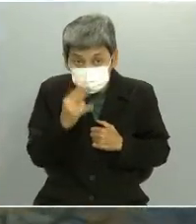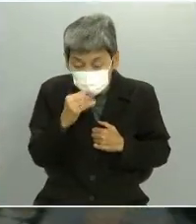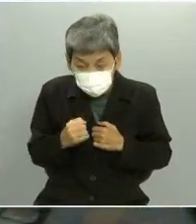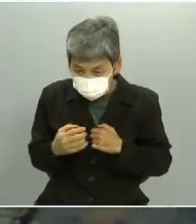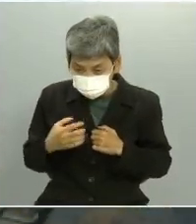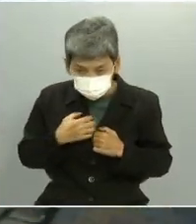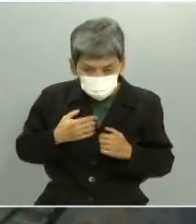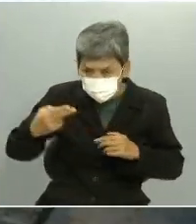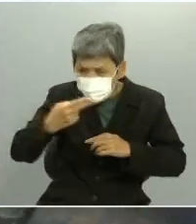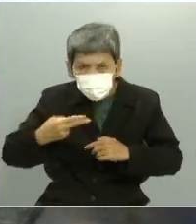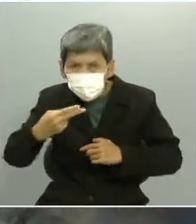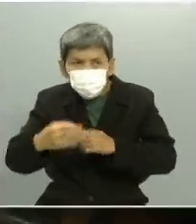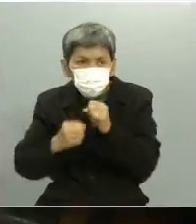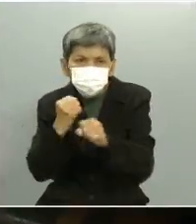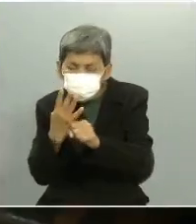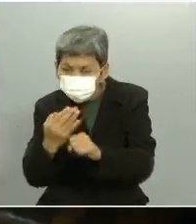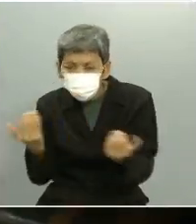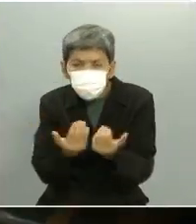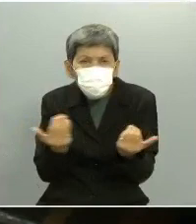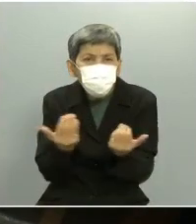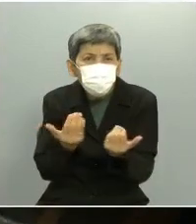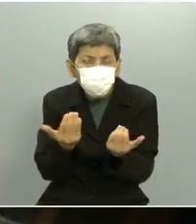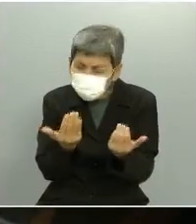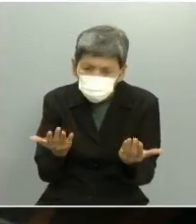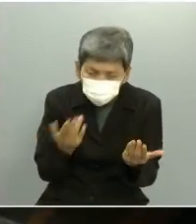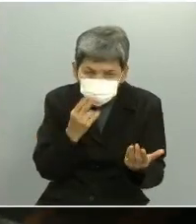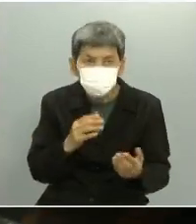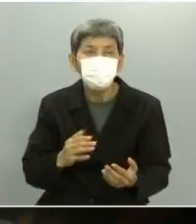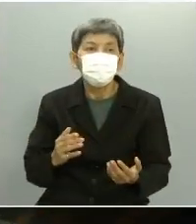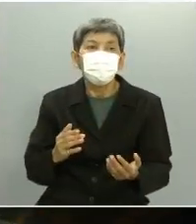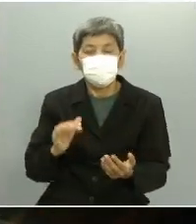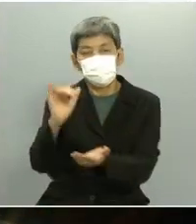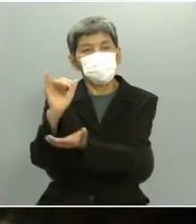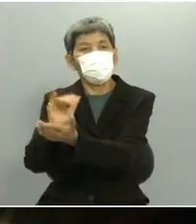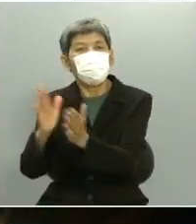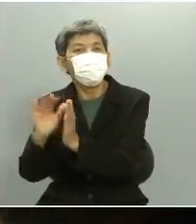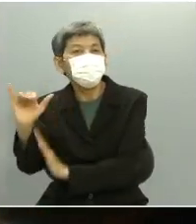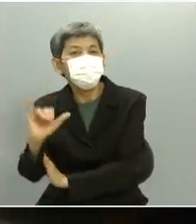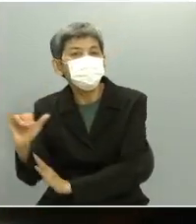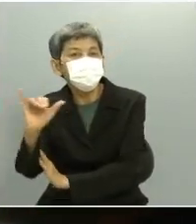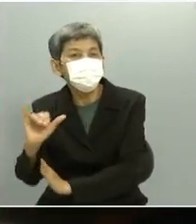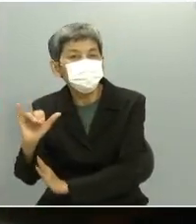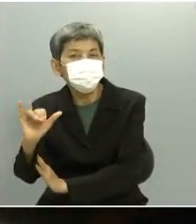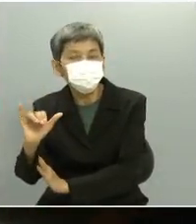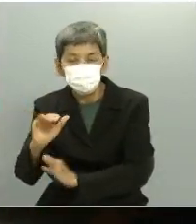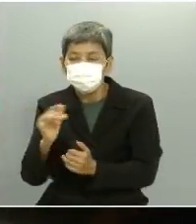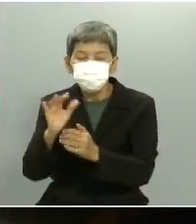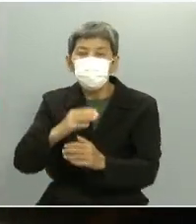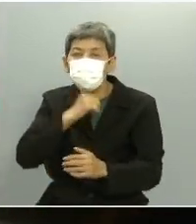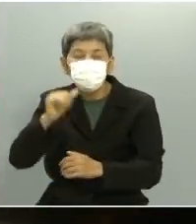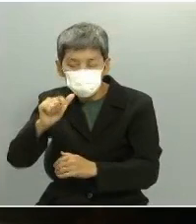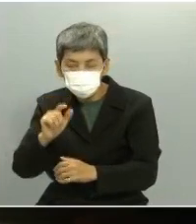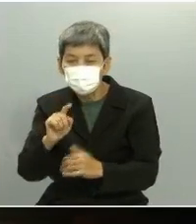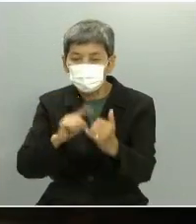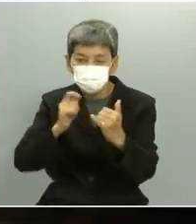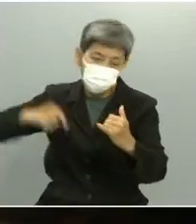จะหาหลานชายวัย4ขวบก็คือลูกของผู้ก่อเหตุนี่แหละนอนอยู่กับย่าแต่ย่าเสียแล้วถูกไหม ค่ะ เพราะเข